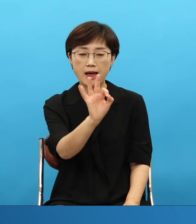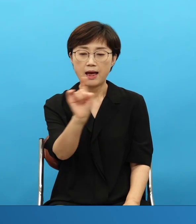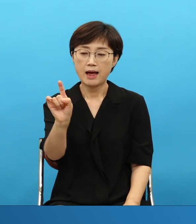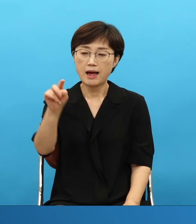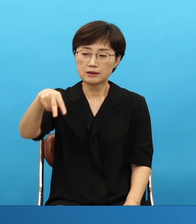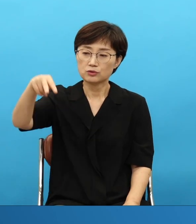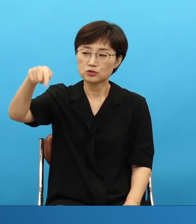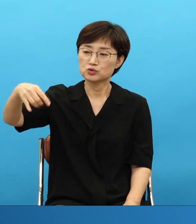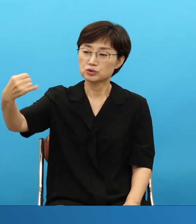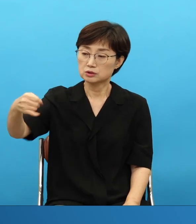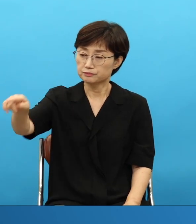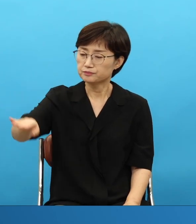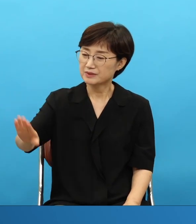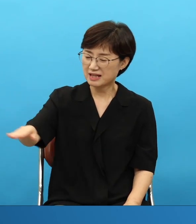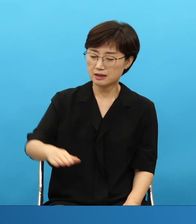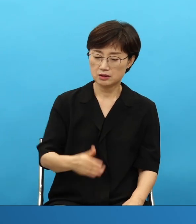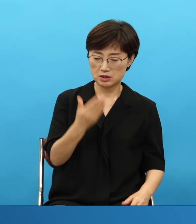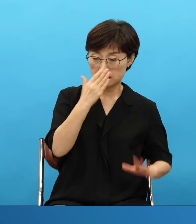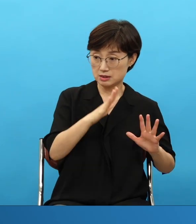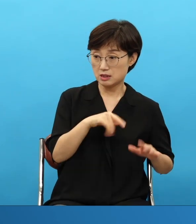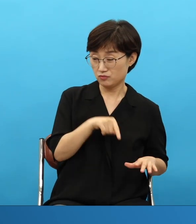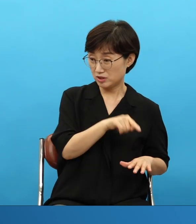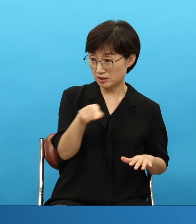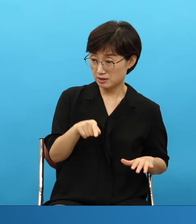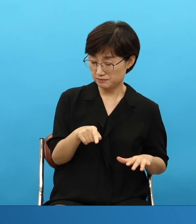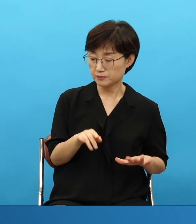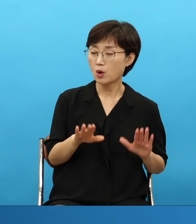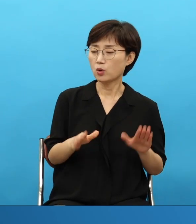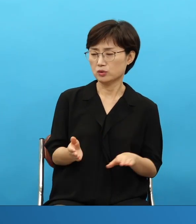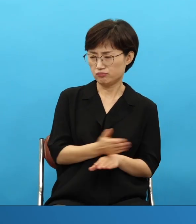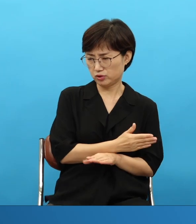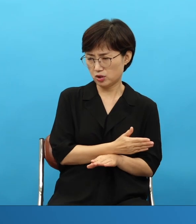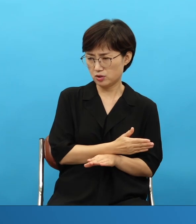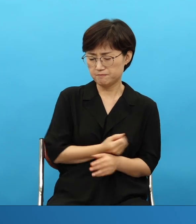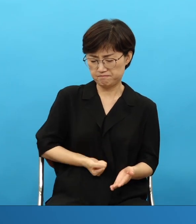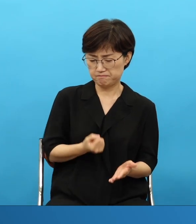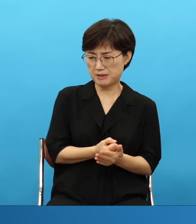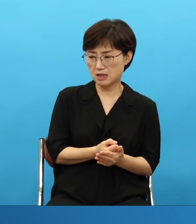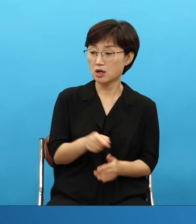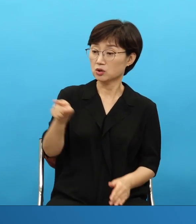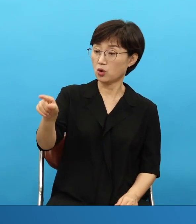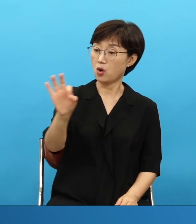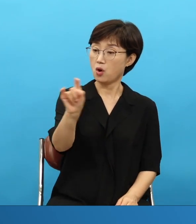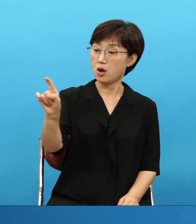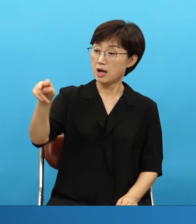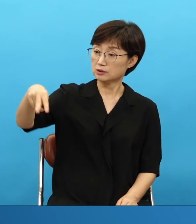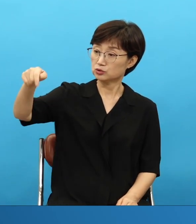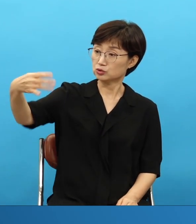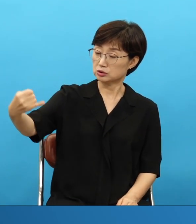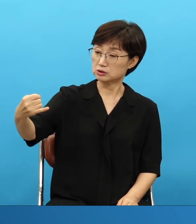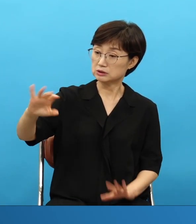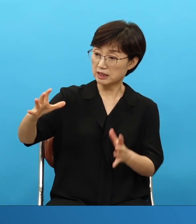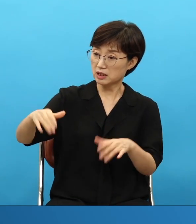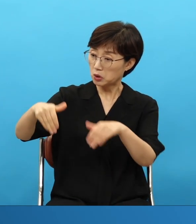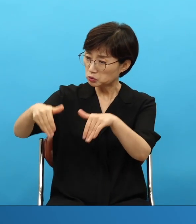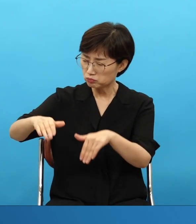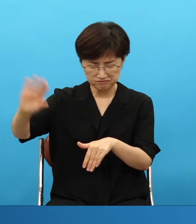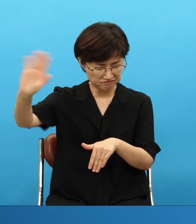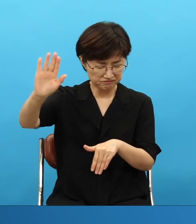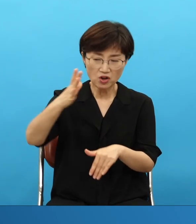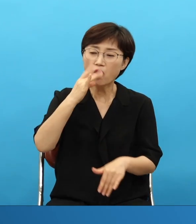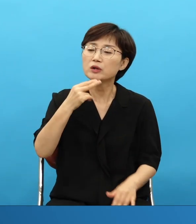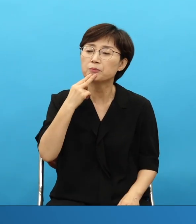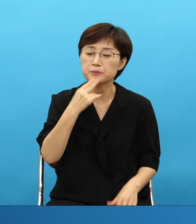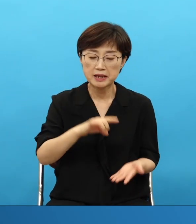Assyria. 우리는 오늘부터 아수르에 세금을 낼 수 없다.